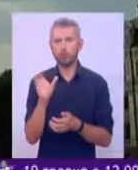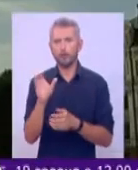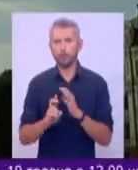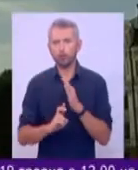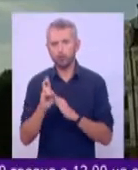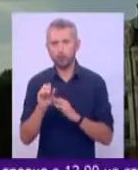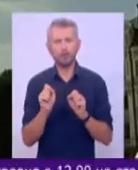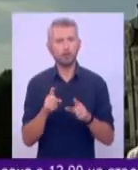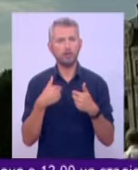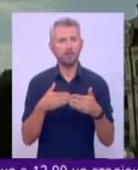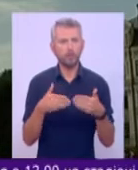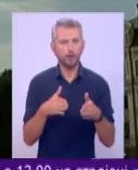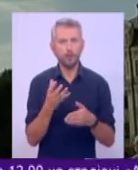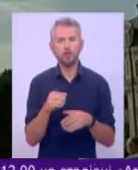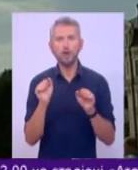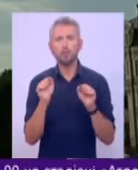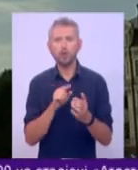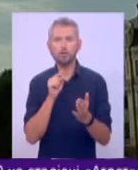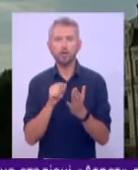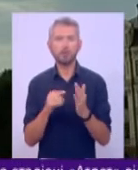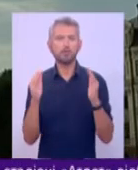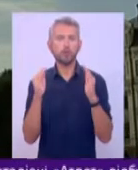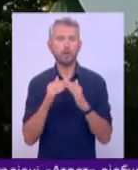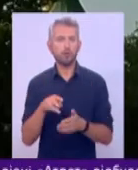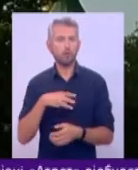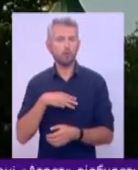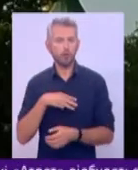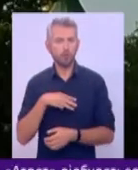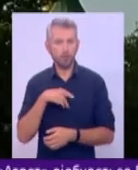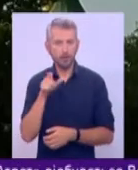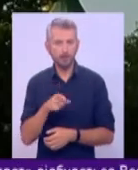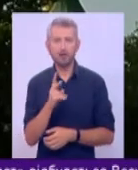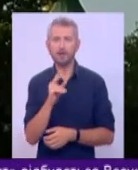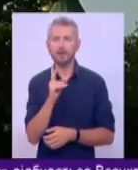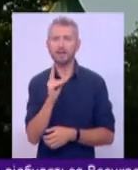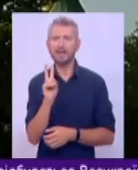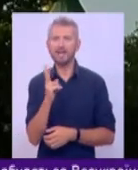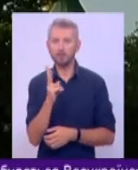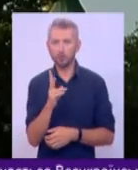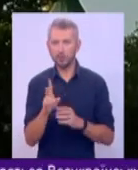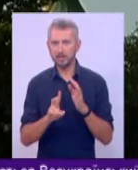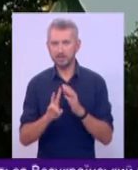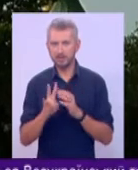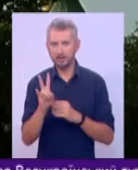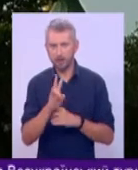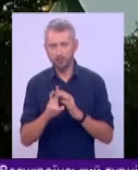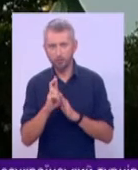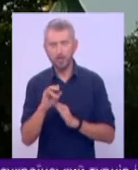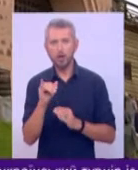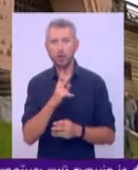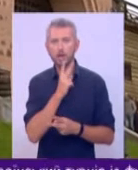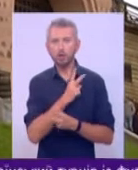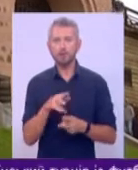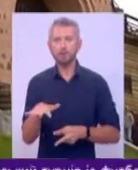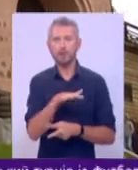Софійського собору та Золотих воріт. А ще можна потрапити у будинок митрополита, Кирилівську церкву і на оглядовий майданчик Андріївської церкви.